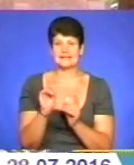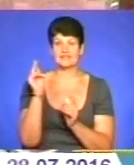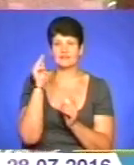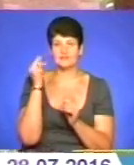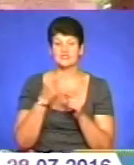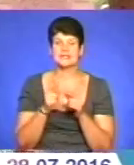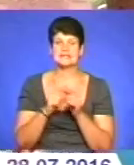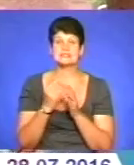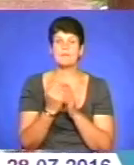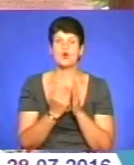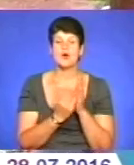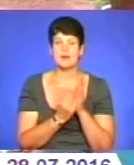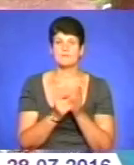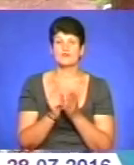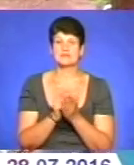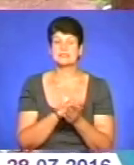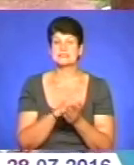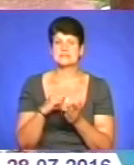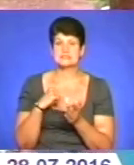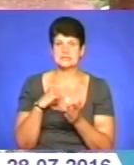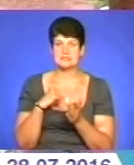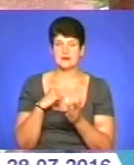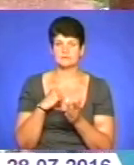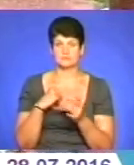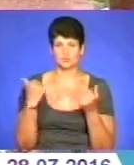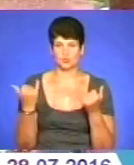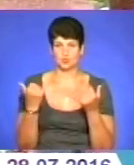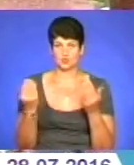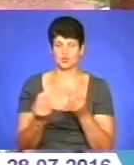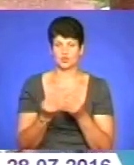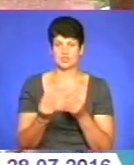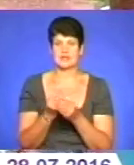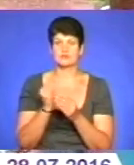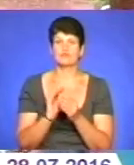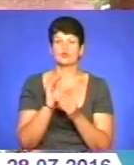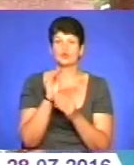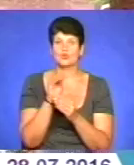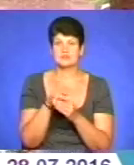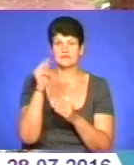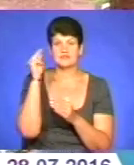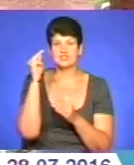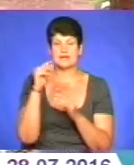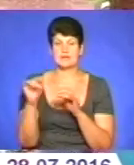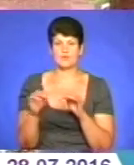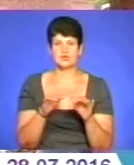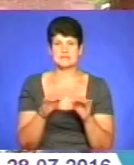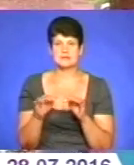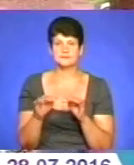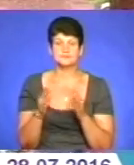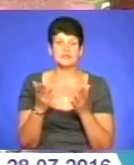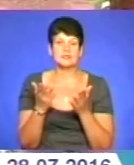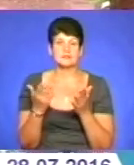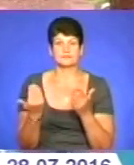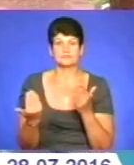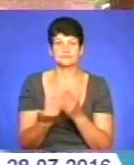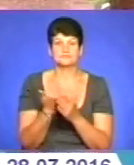ці програми, повинен сам самостійно їх осучаснювати і, звичайно, вносити у навчальний процес якісь